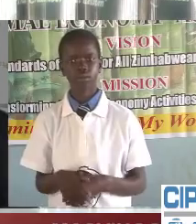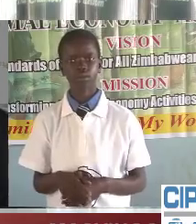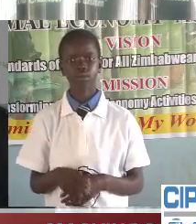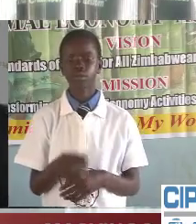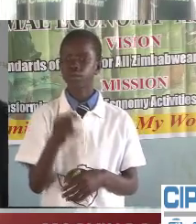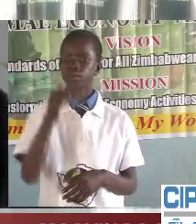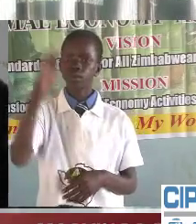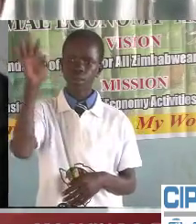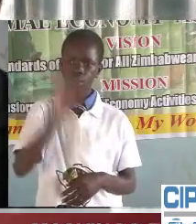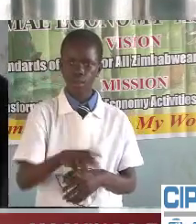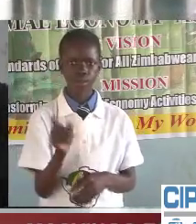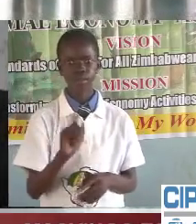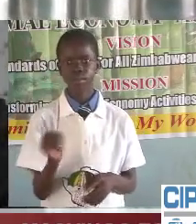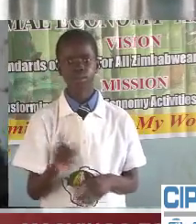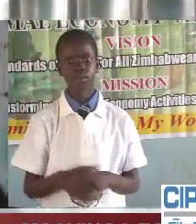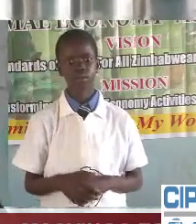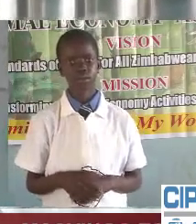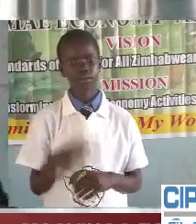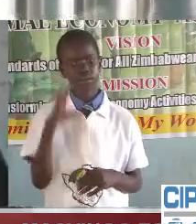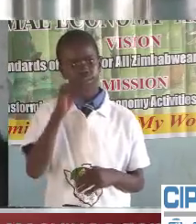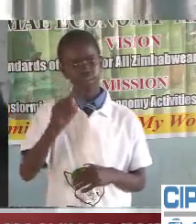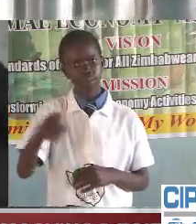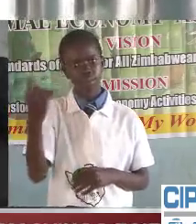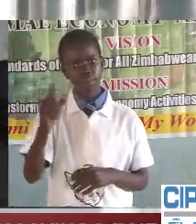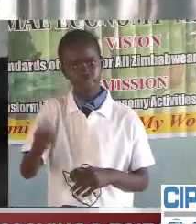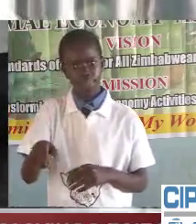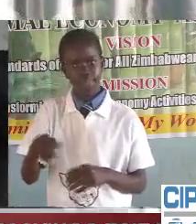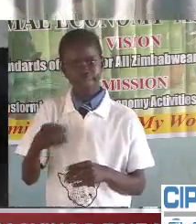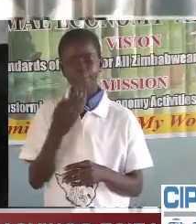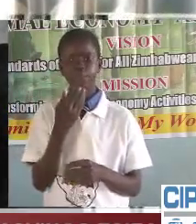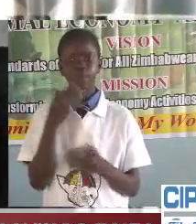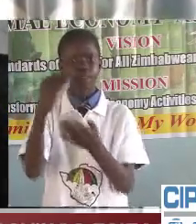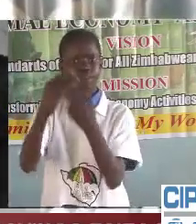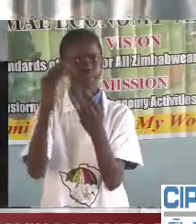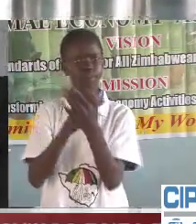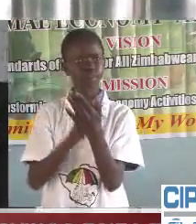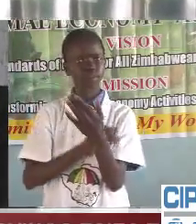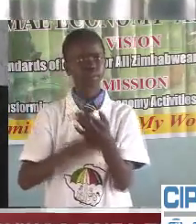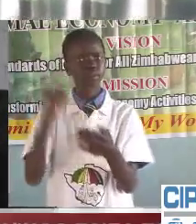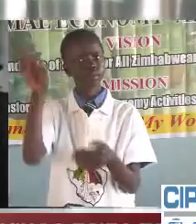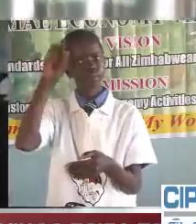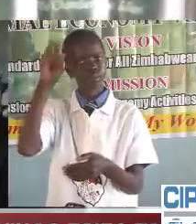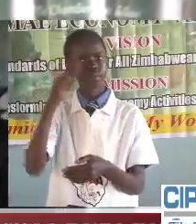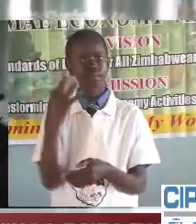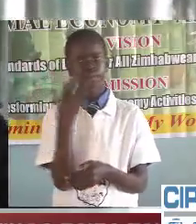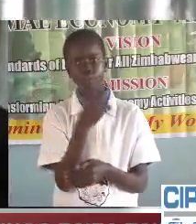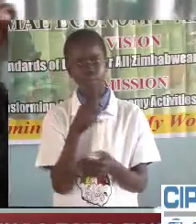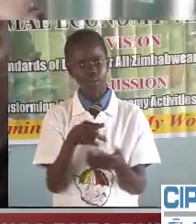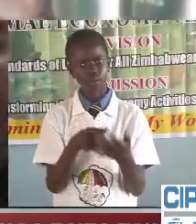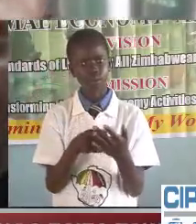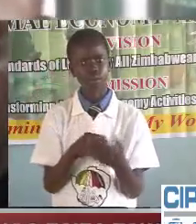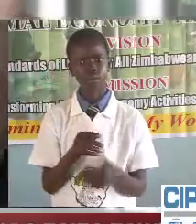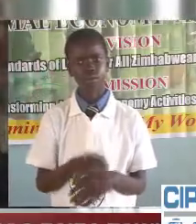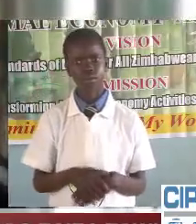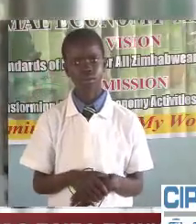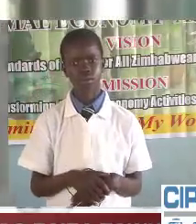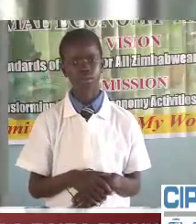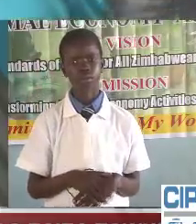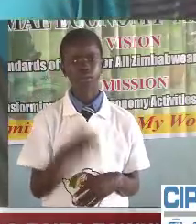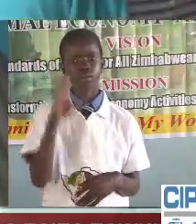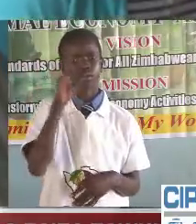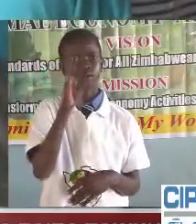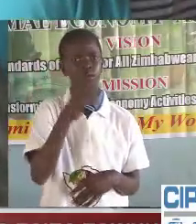wakawanda wemvura. Tikatarisa pama-service charges edu pabepa riya munonyatsokuongorora, tichaona